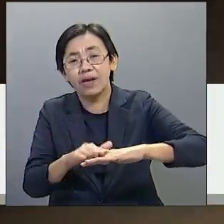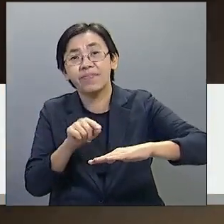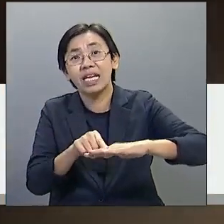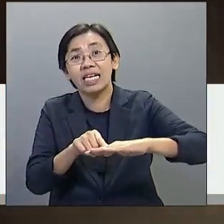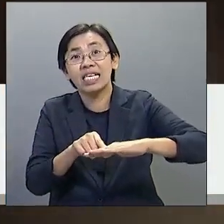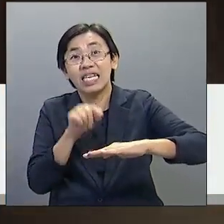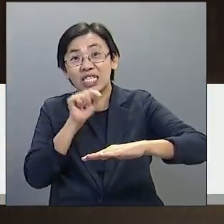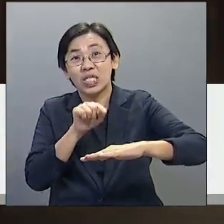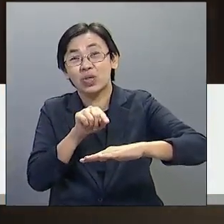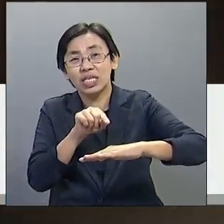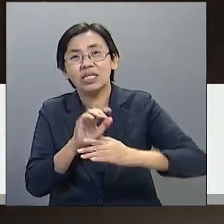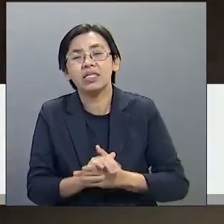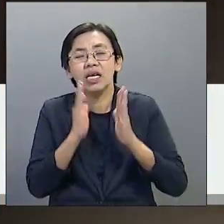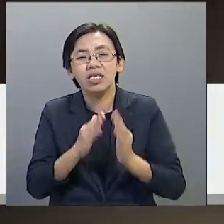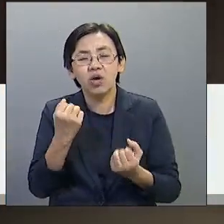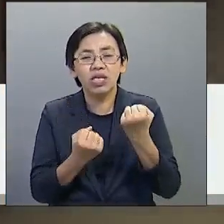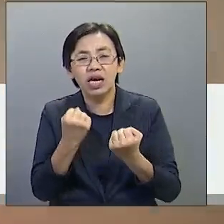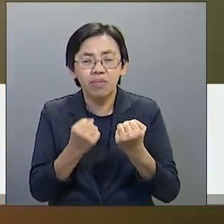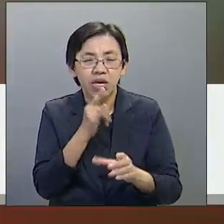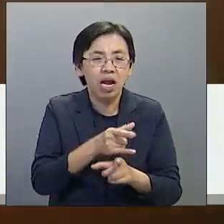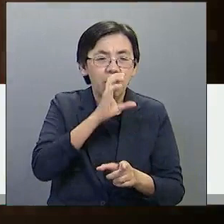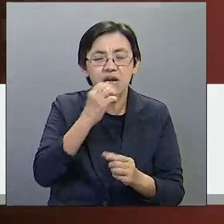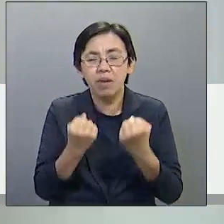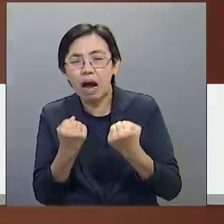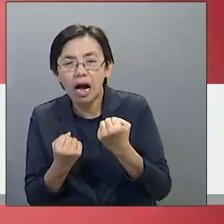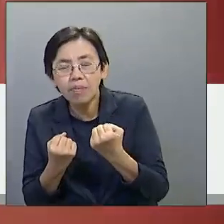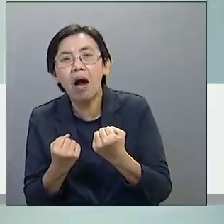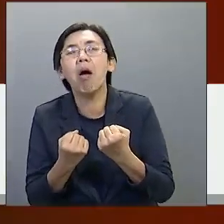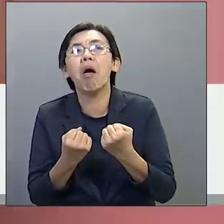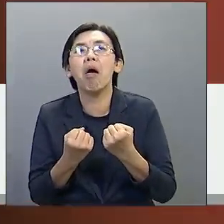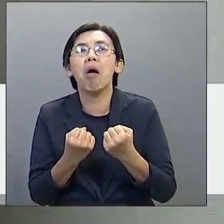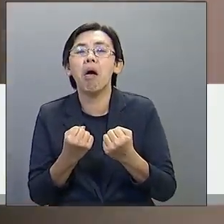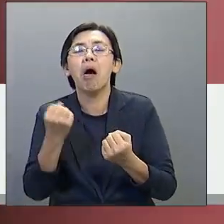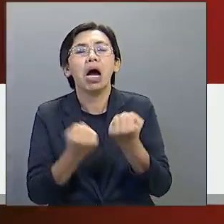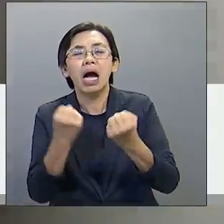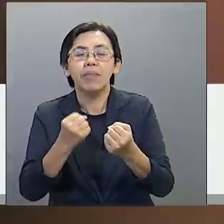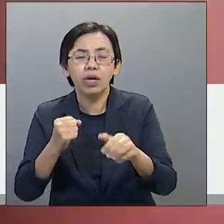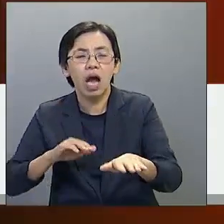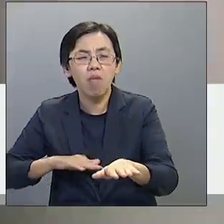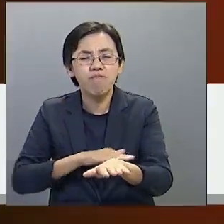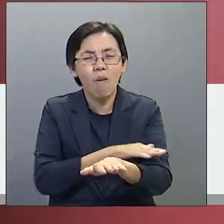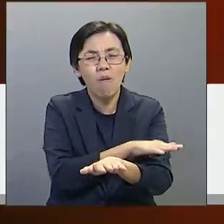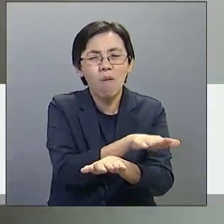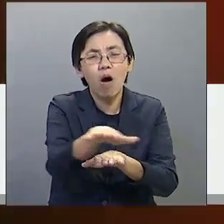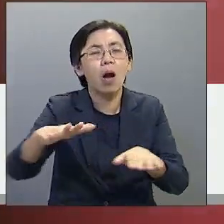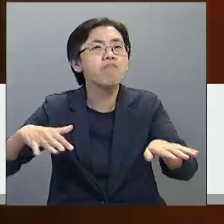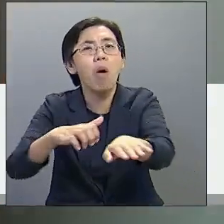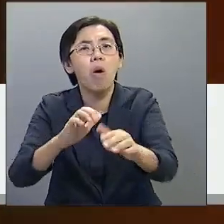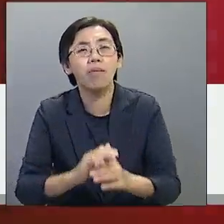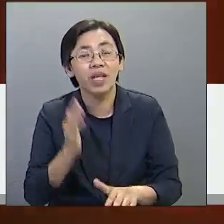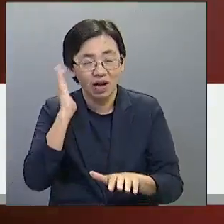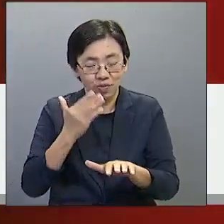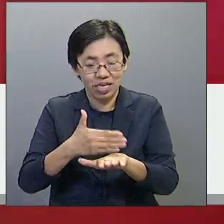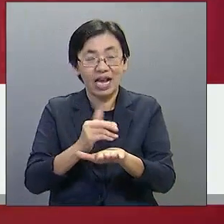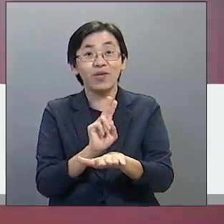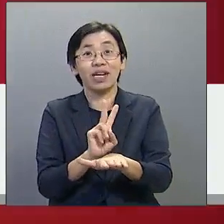พเนี่ยคือคนที่ก่อเหตุเมาแล้วขับแล้วก็เกิดอุบัติเหตุขึ้นบนทางด่วนแต่ชายที่นั่งอยู่แถวหลังซึ่งอยู่มุมบน